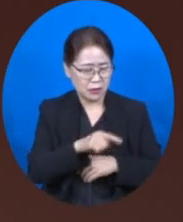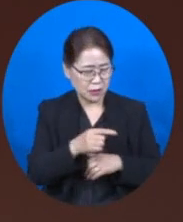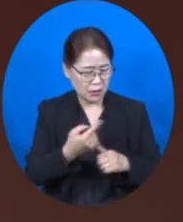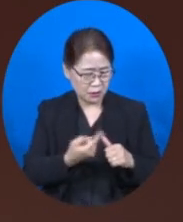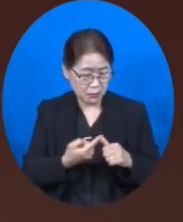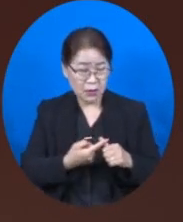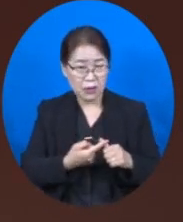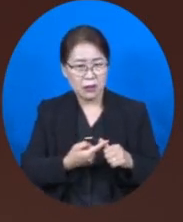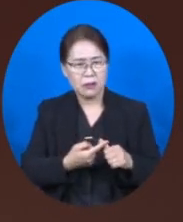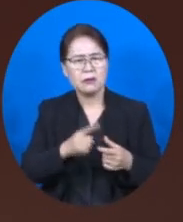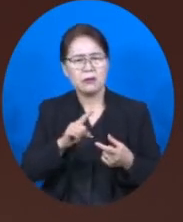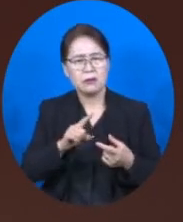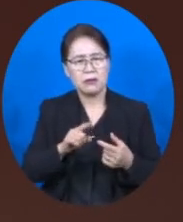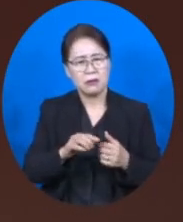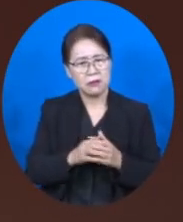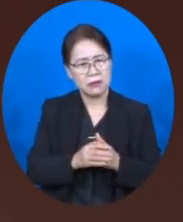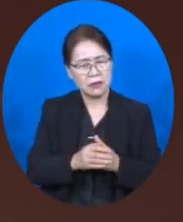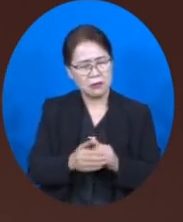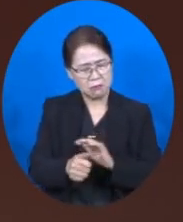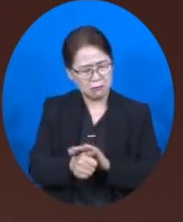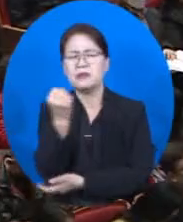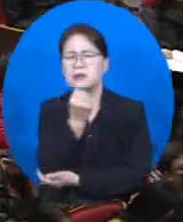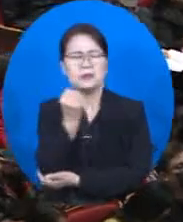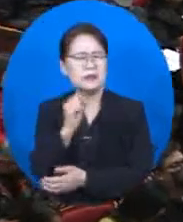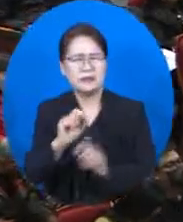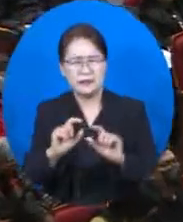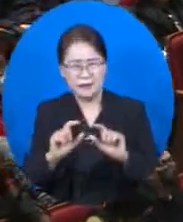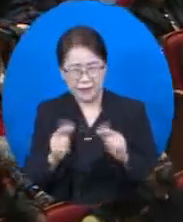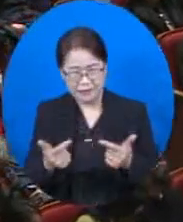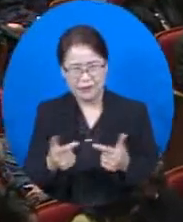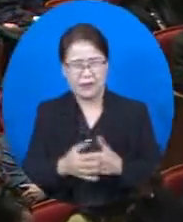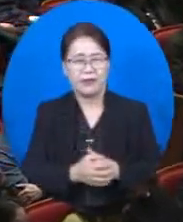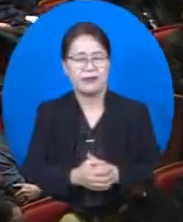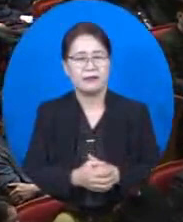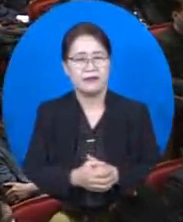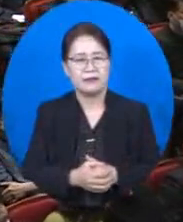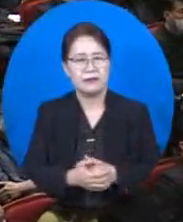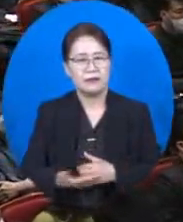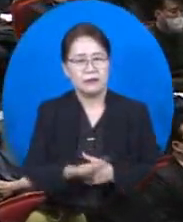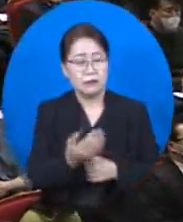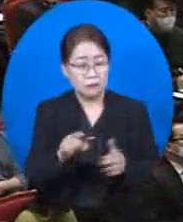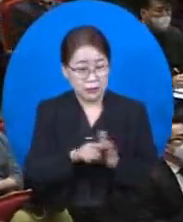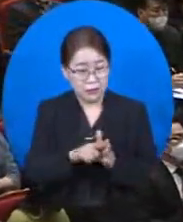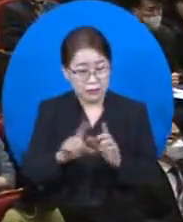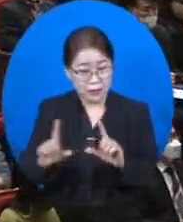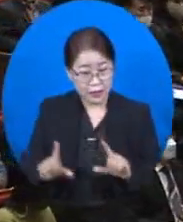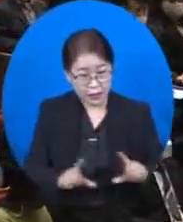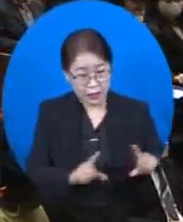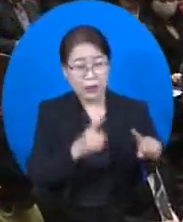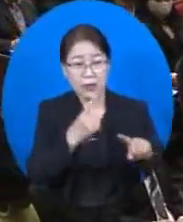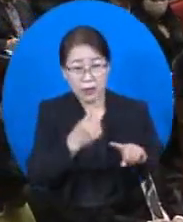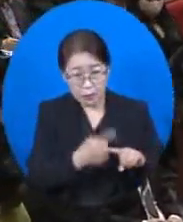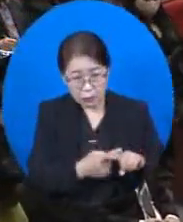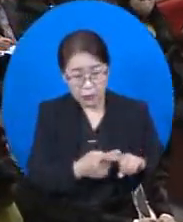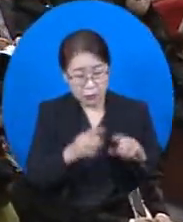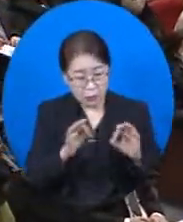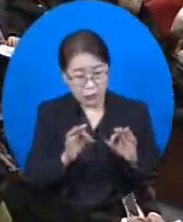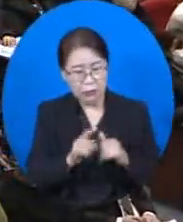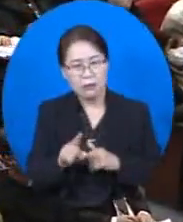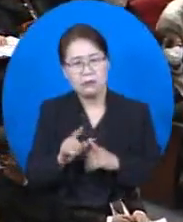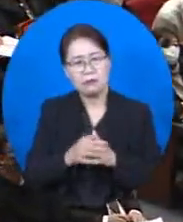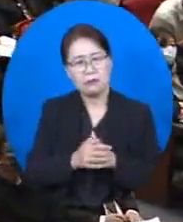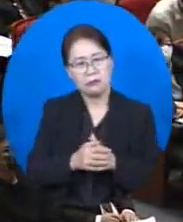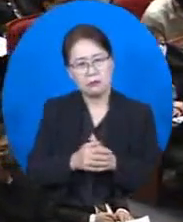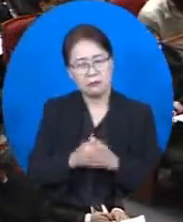비난 앞에서 흔들리지 않았습니다 여러분 우리도 신앙생활을 하다 보게 되면 뭐 이런